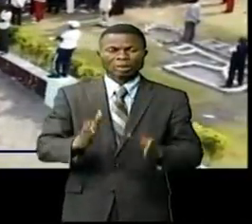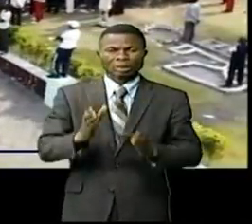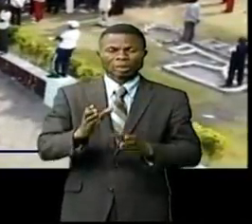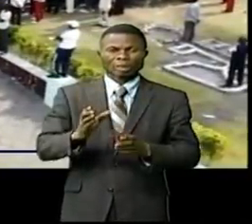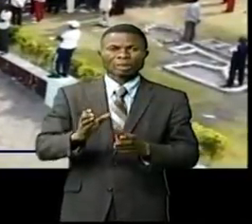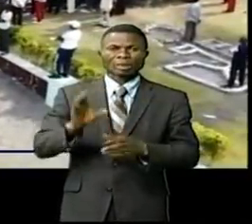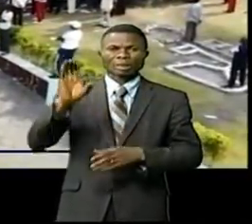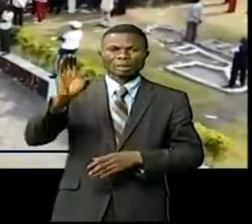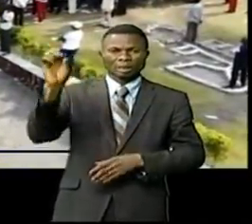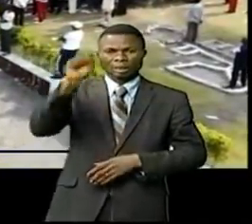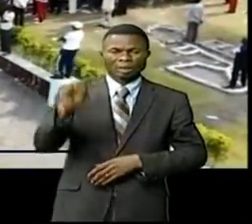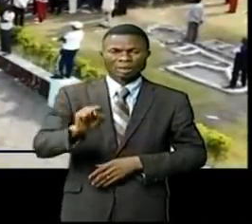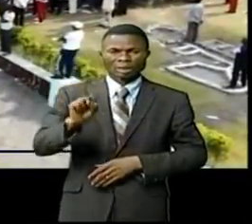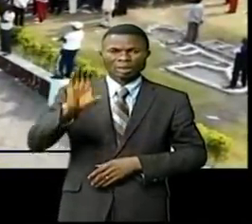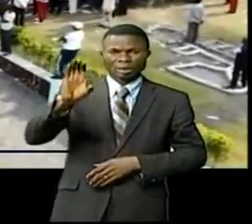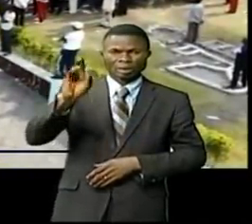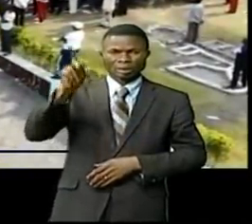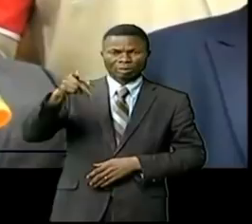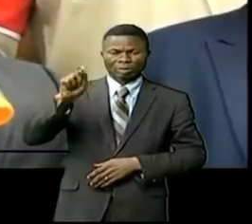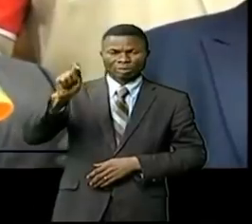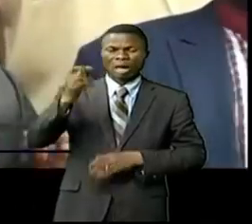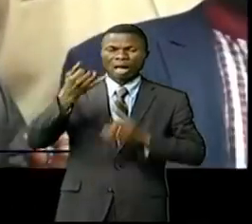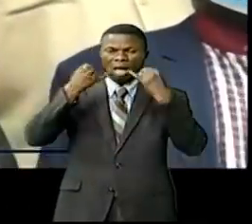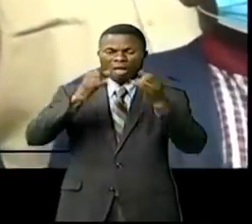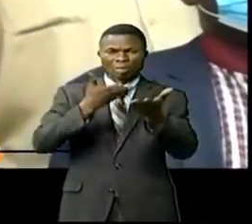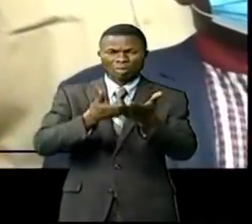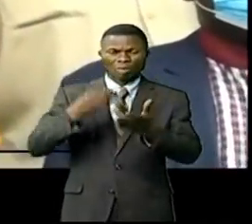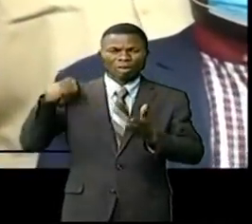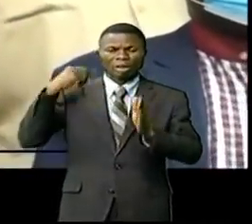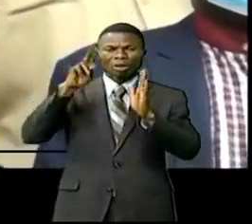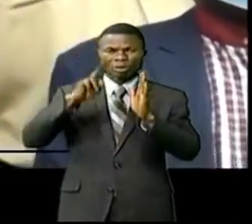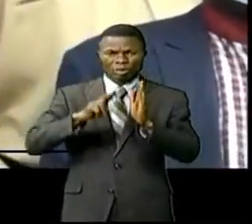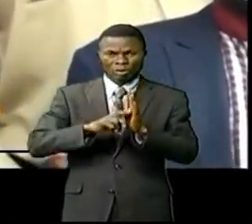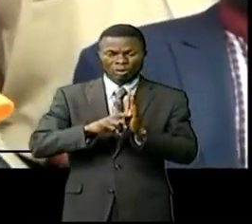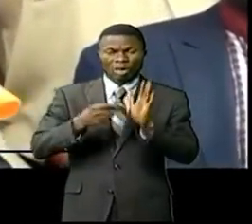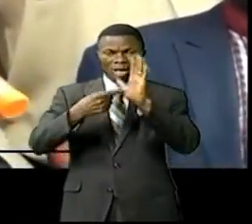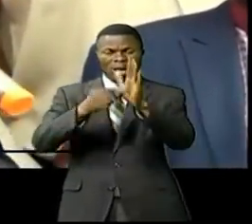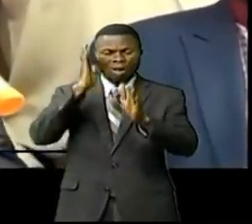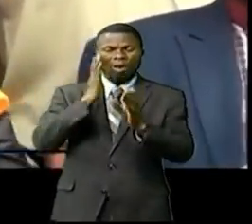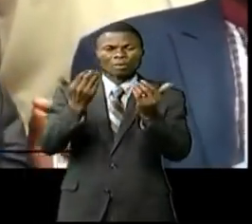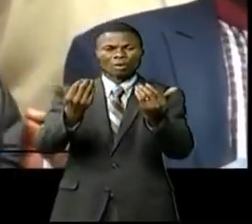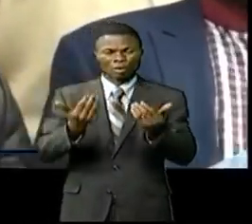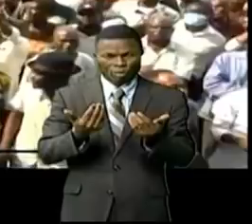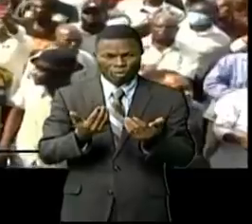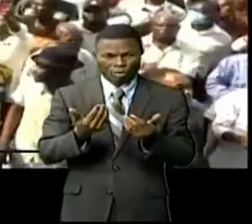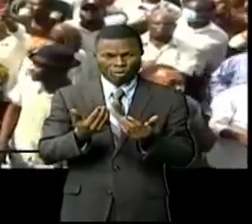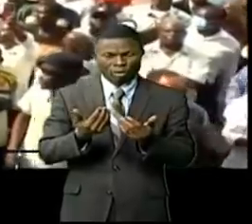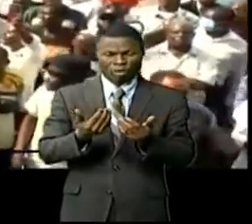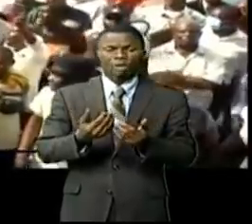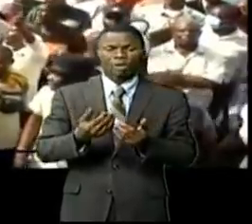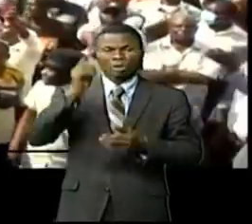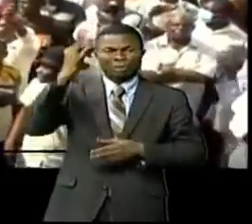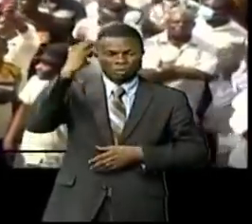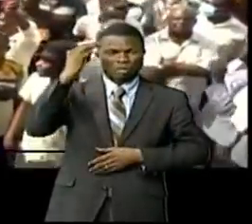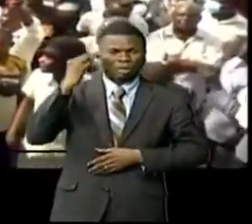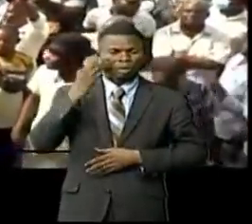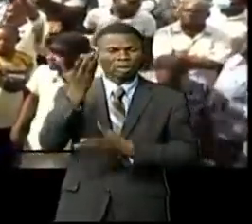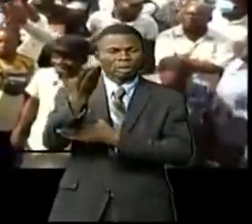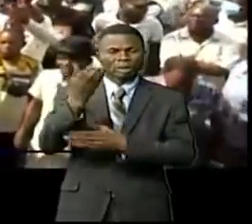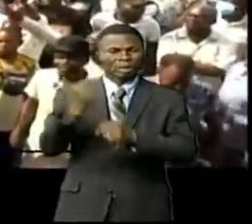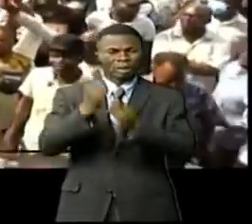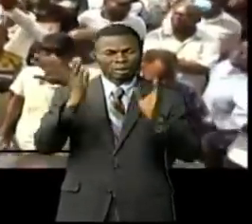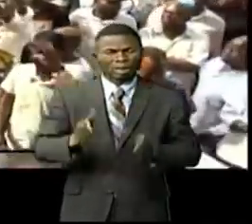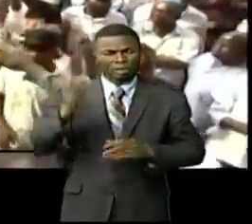SCTP pour annoncer la bonne nouvelle. Le gouvernement ayant montré sa volonté, Chariba Okendesenga appelle les agents